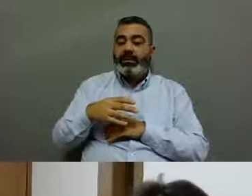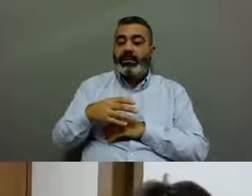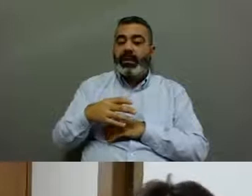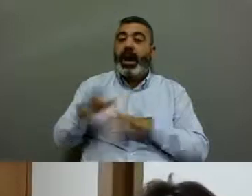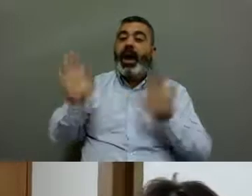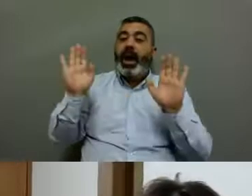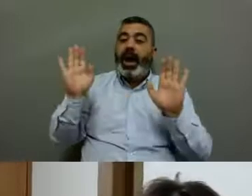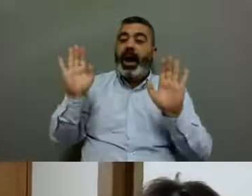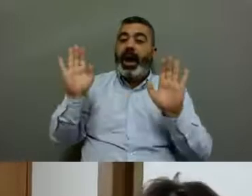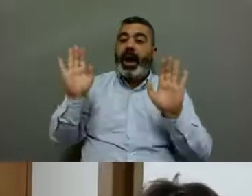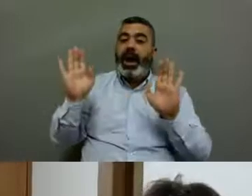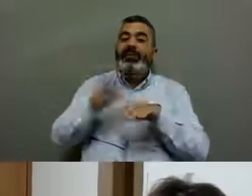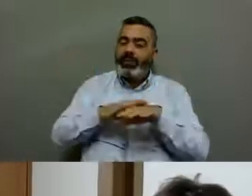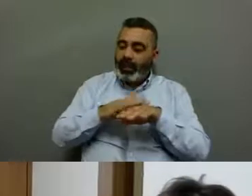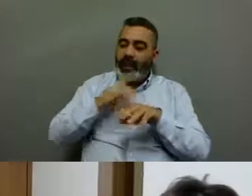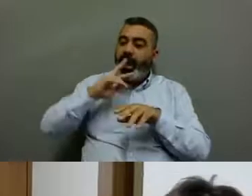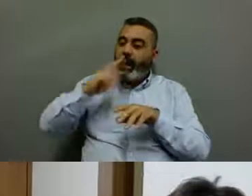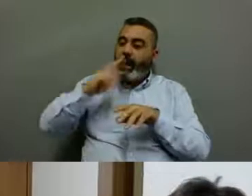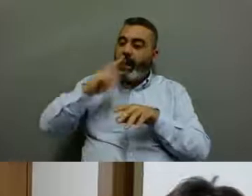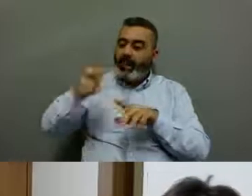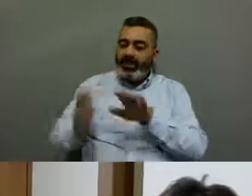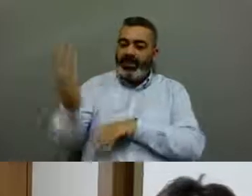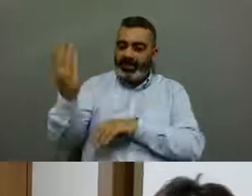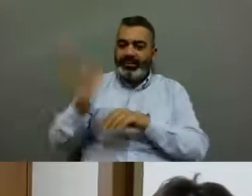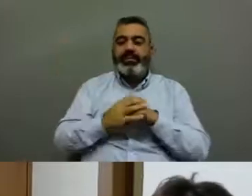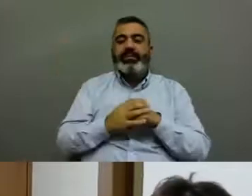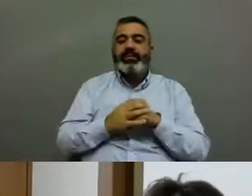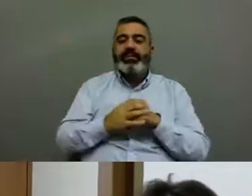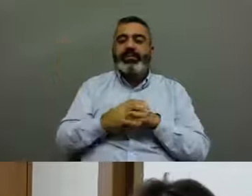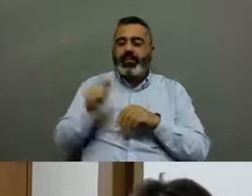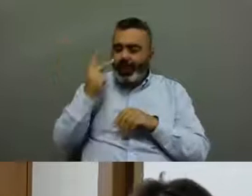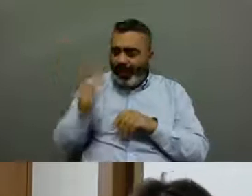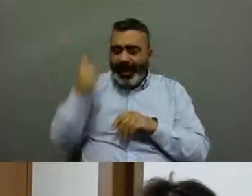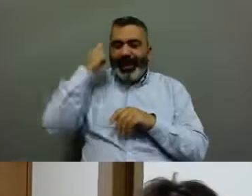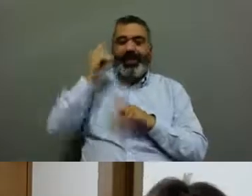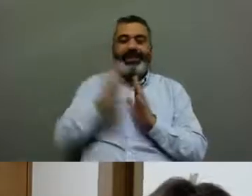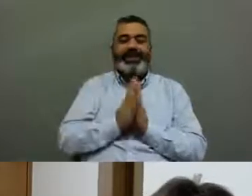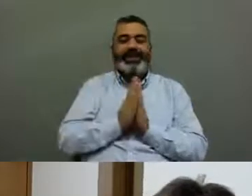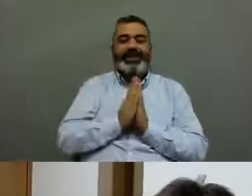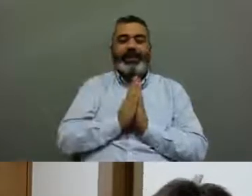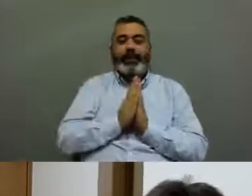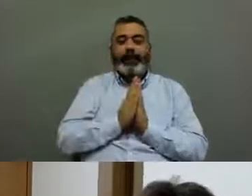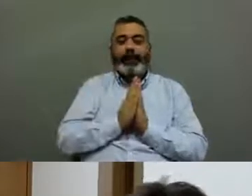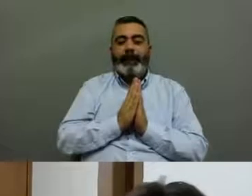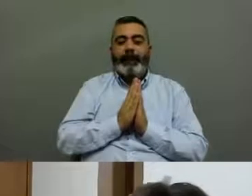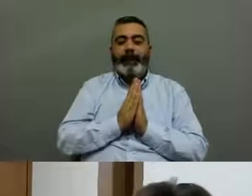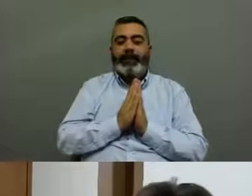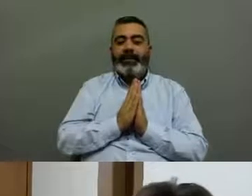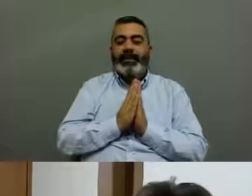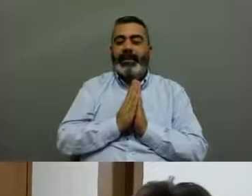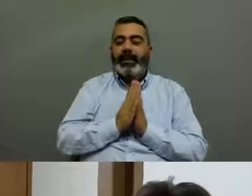ωραία. Το γράψε, γι' αυτό το έγραψε. Συγγνώμη, το είδα πρώτη και γι' αυτό δεν κατάλαβα. Ωραία. Δεν ξέρω